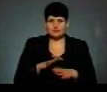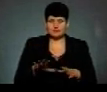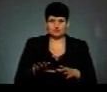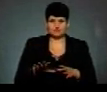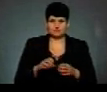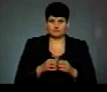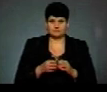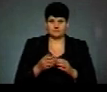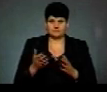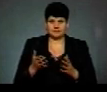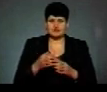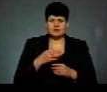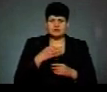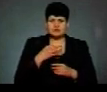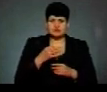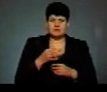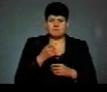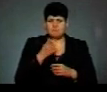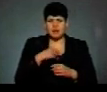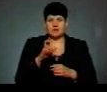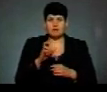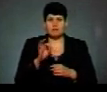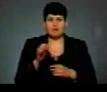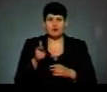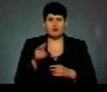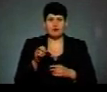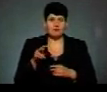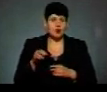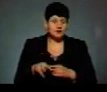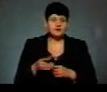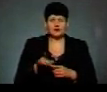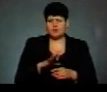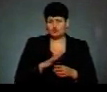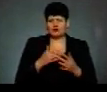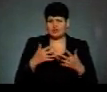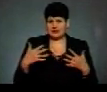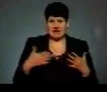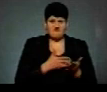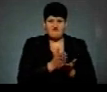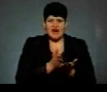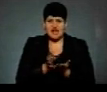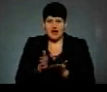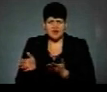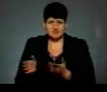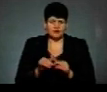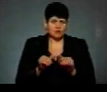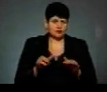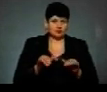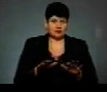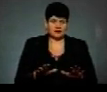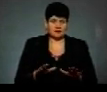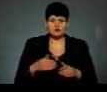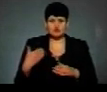невідворотності, як зазначив пан Богомол, в неї було декілька варіантів розвитку подій. З точки зору навчання